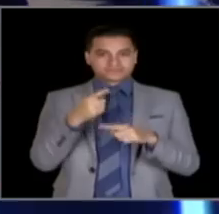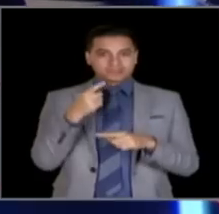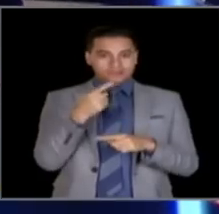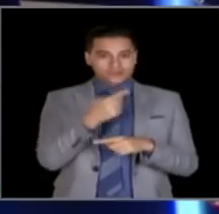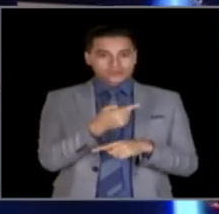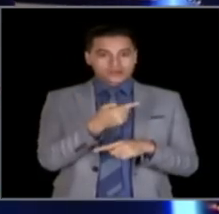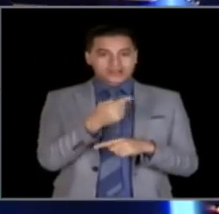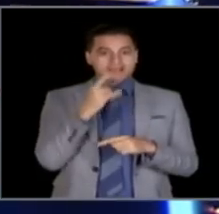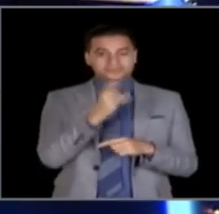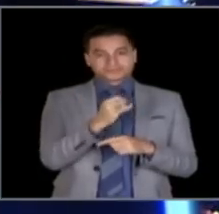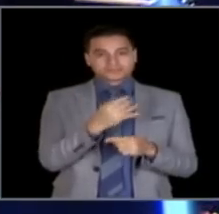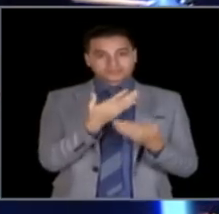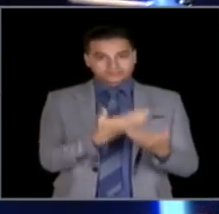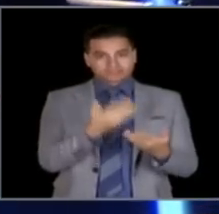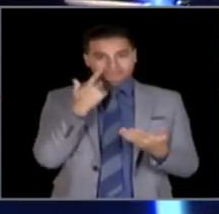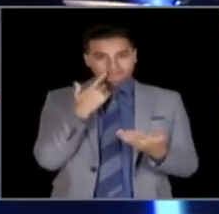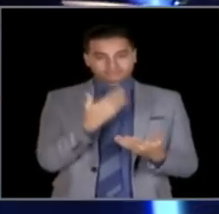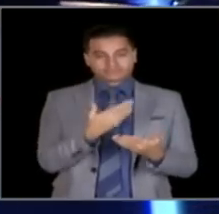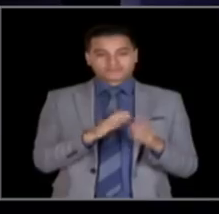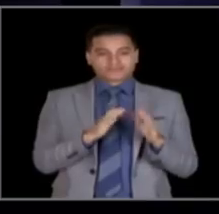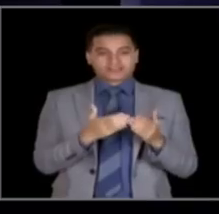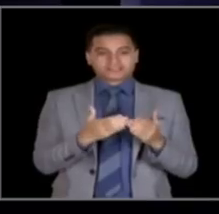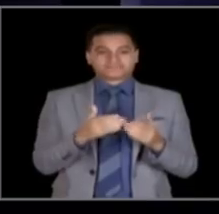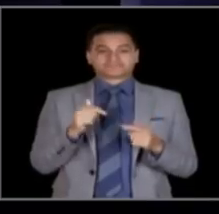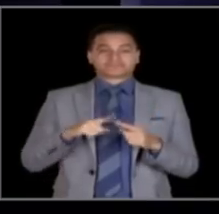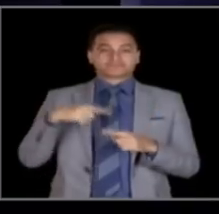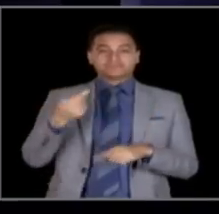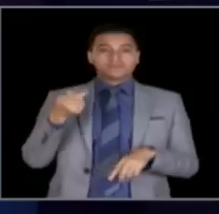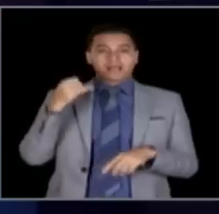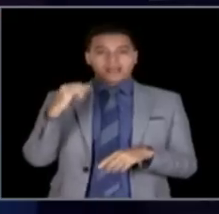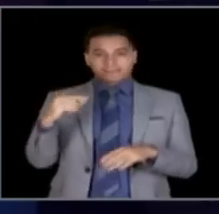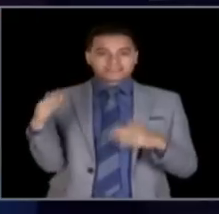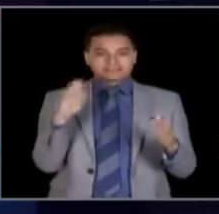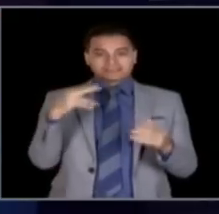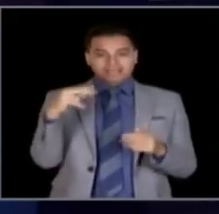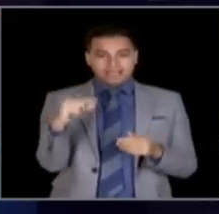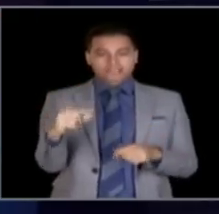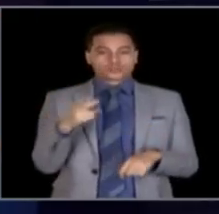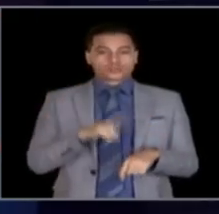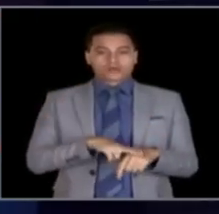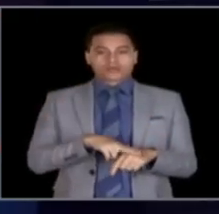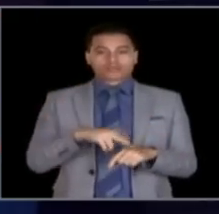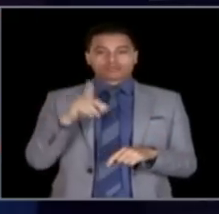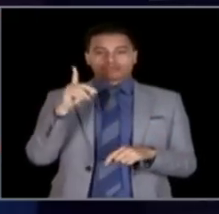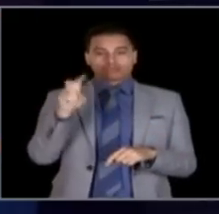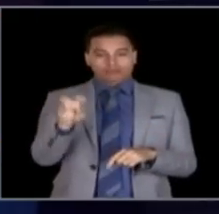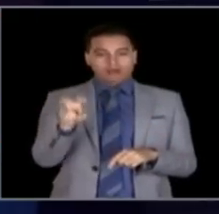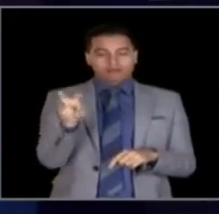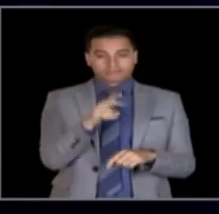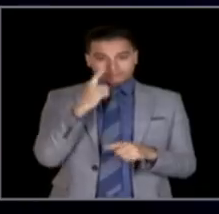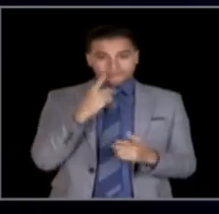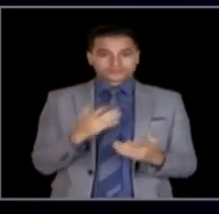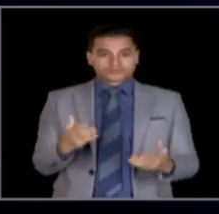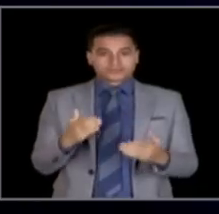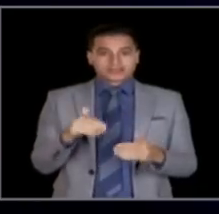فايترز 50 أليجيترز. أحمد سعيد وطه الغرباوي. طه وأحمد